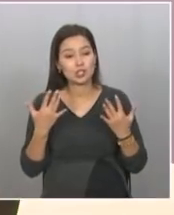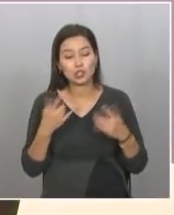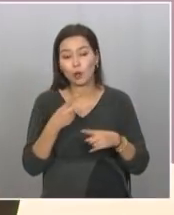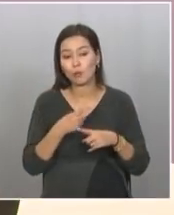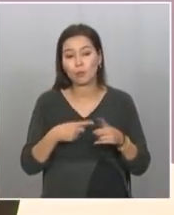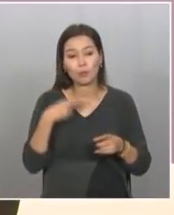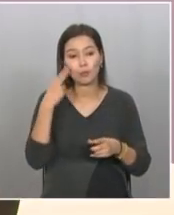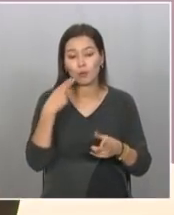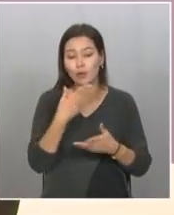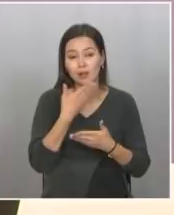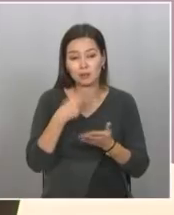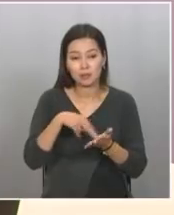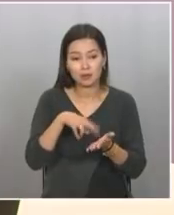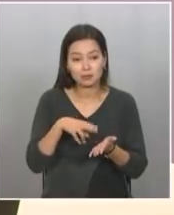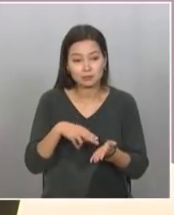бөлігі боялмаған?